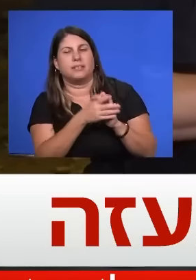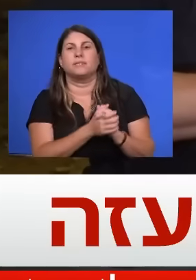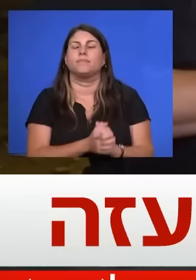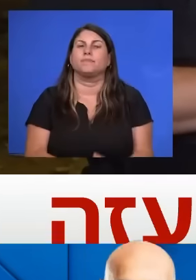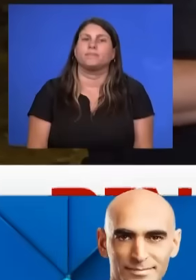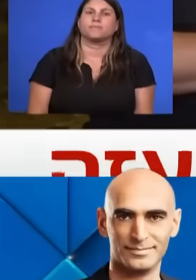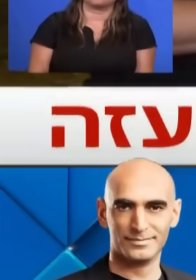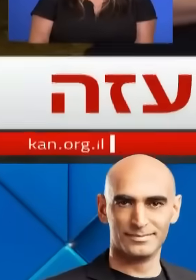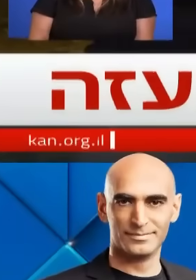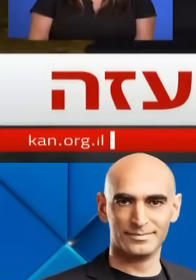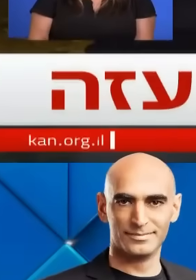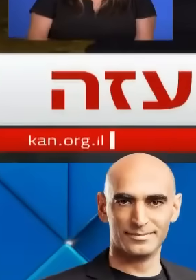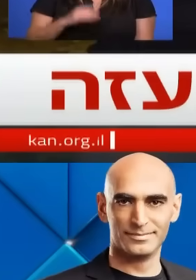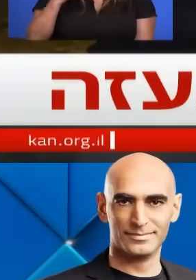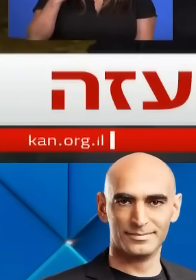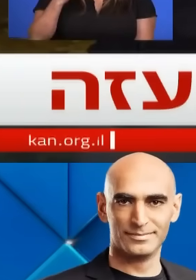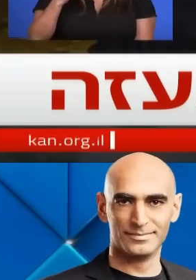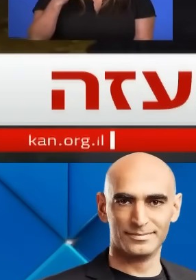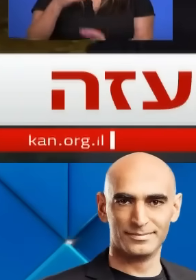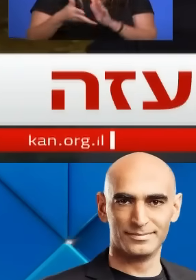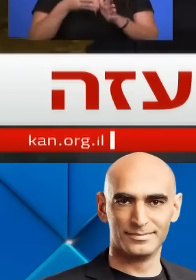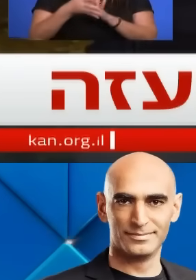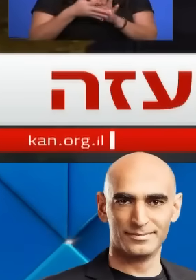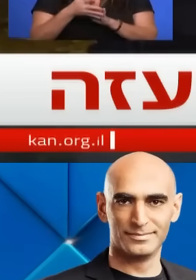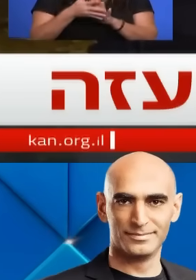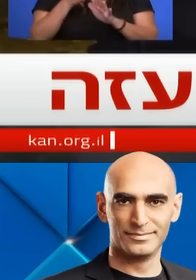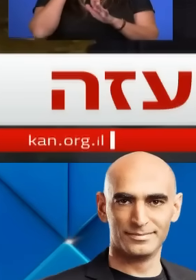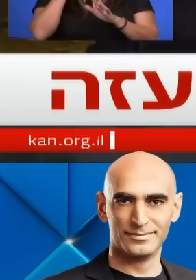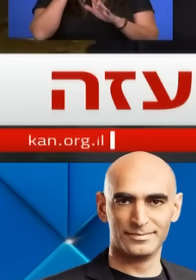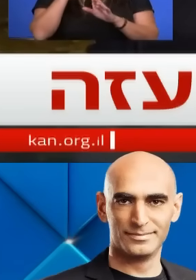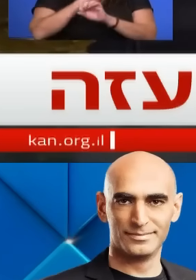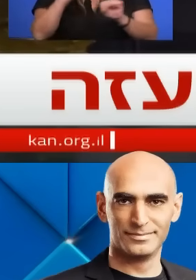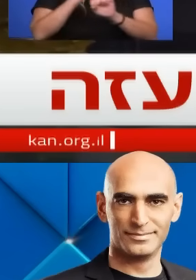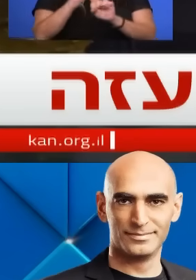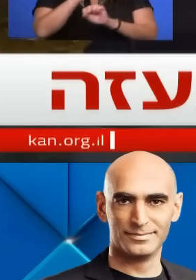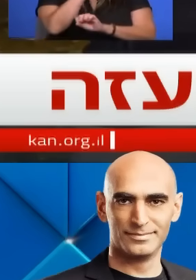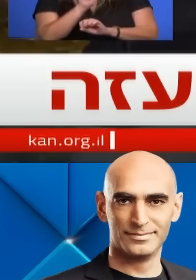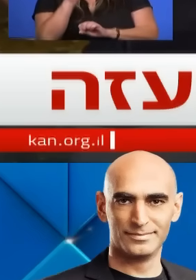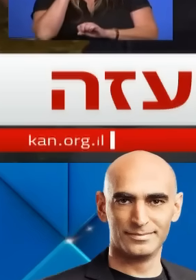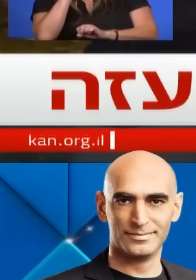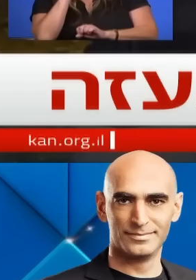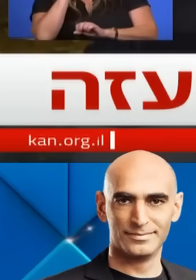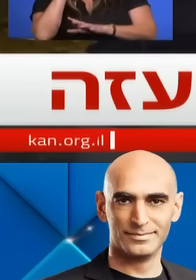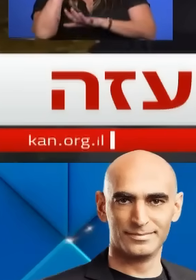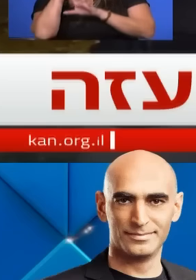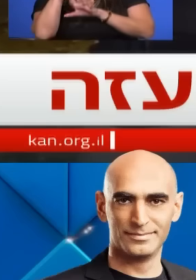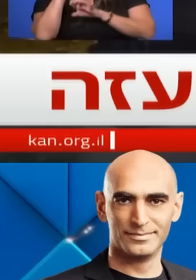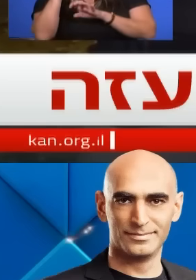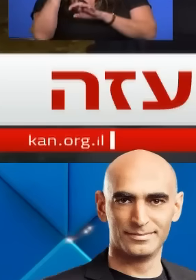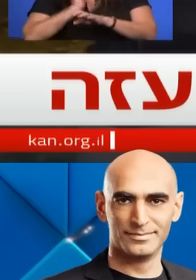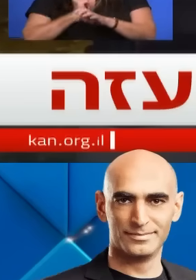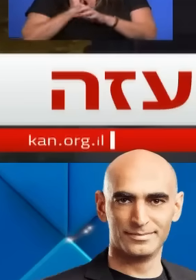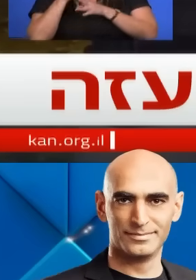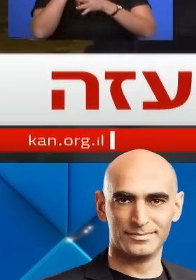נכון, רק לומר, מיכל, שהבומים שייתכן ותשמעו במהלך הדיווח הזה, זו ארטילריה צהלית שעובדת